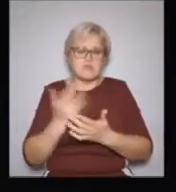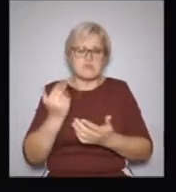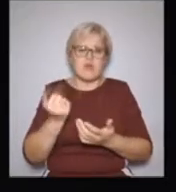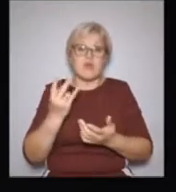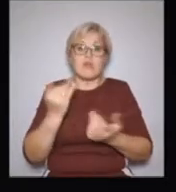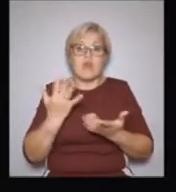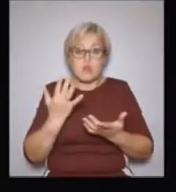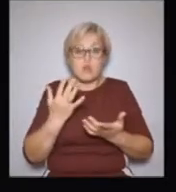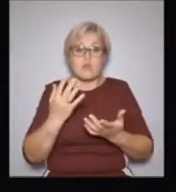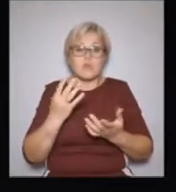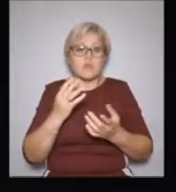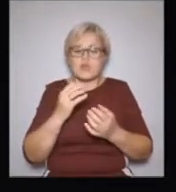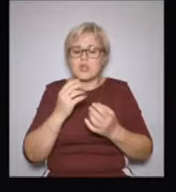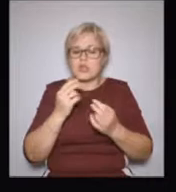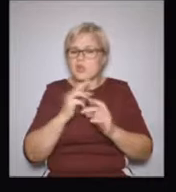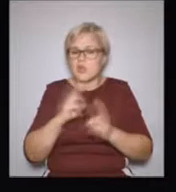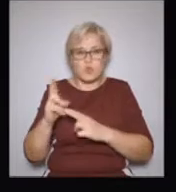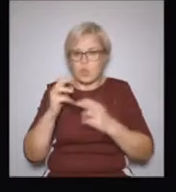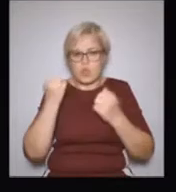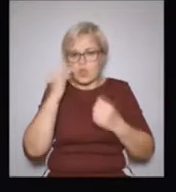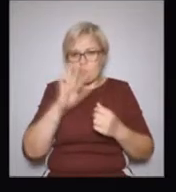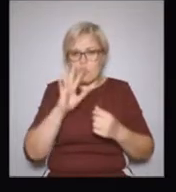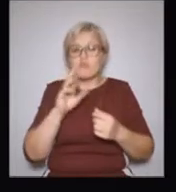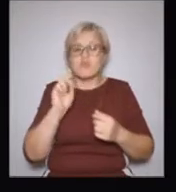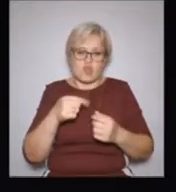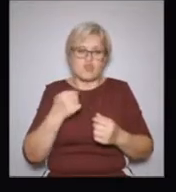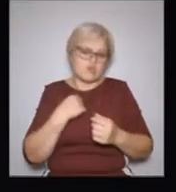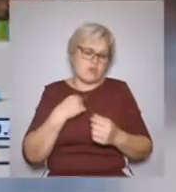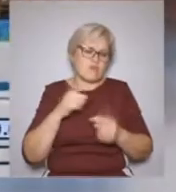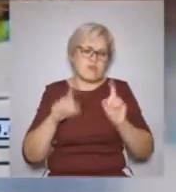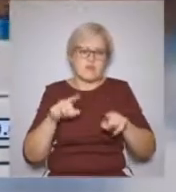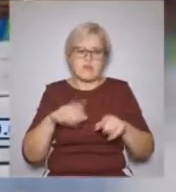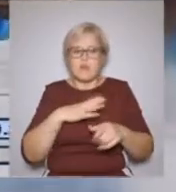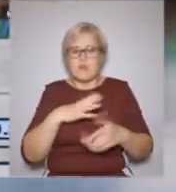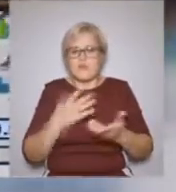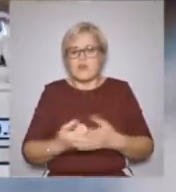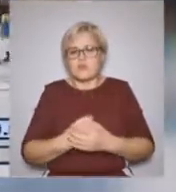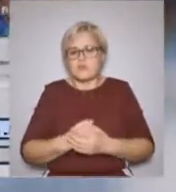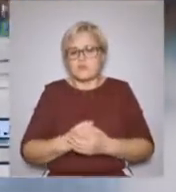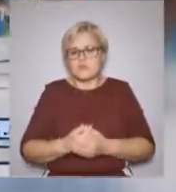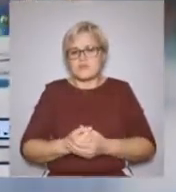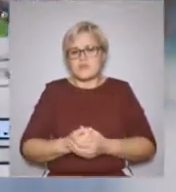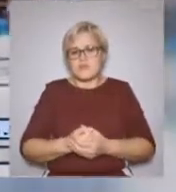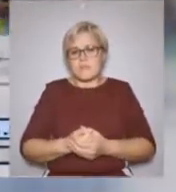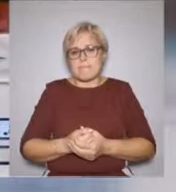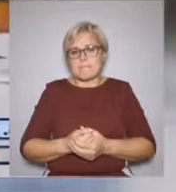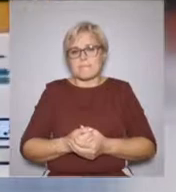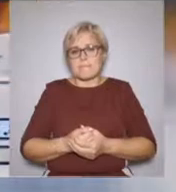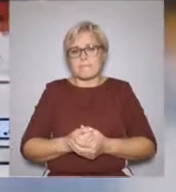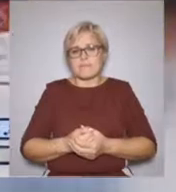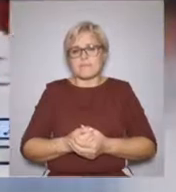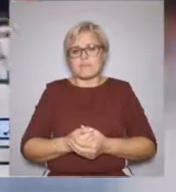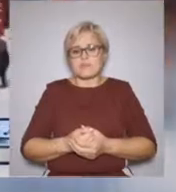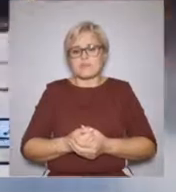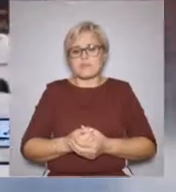опять большого труда все стартанули все точно также вел финишный отрезок тактический а конечный пункт